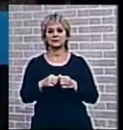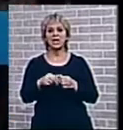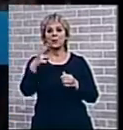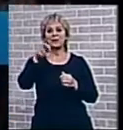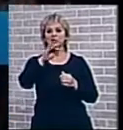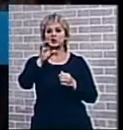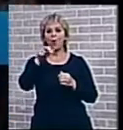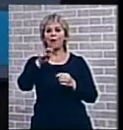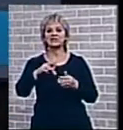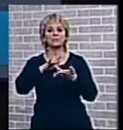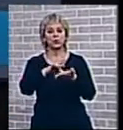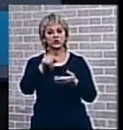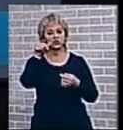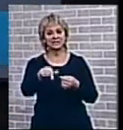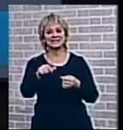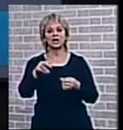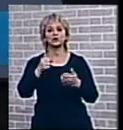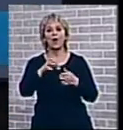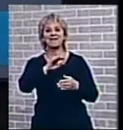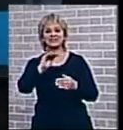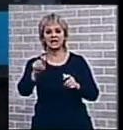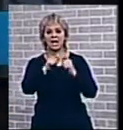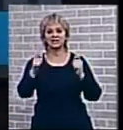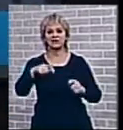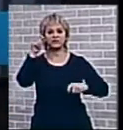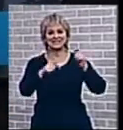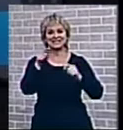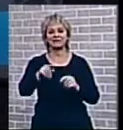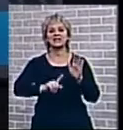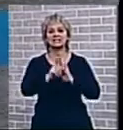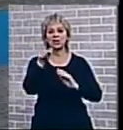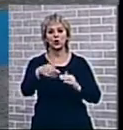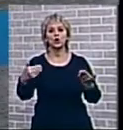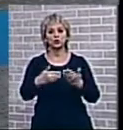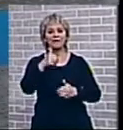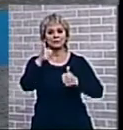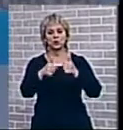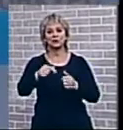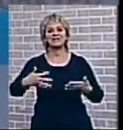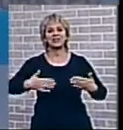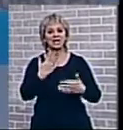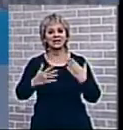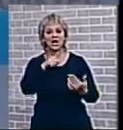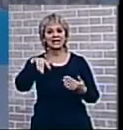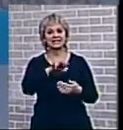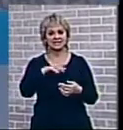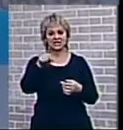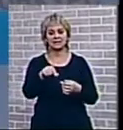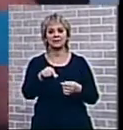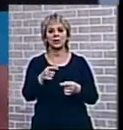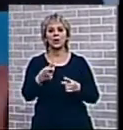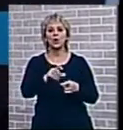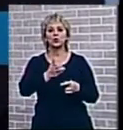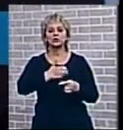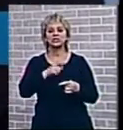Bridge of Arts для путешественников. До официального открытия фестиваль стартовал новым конкурсом «Вдохновленных Россией».